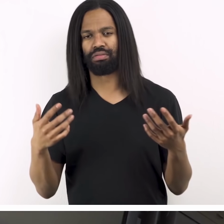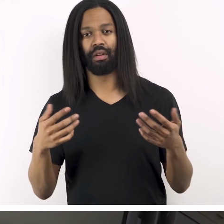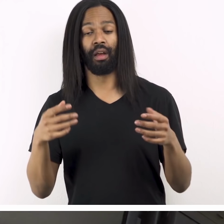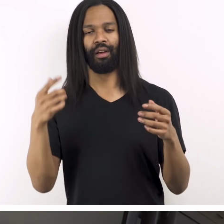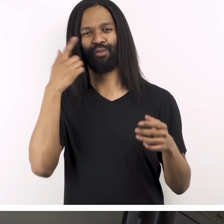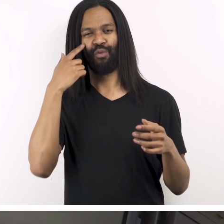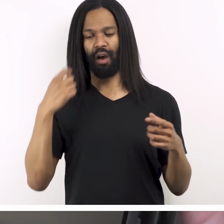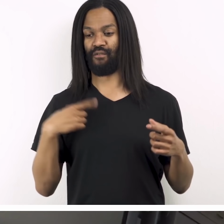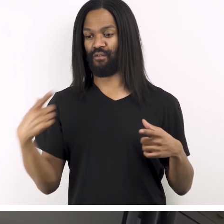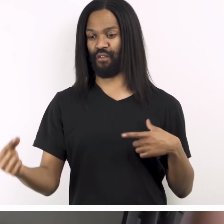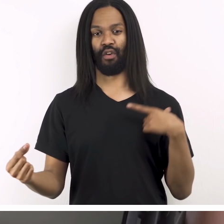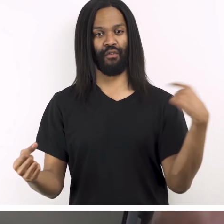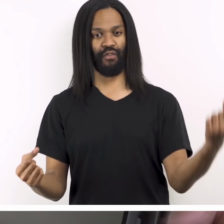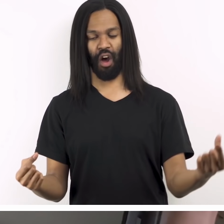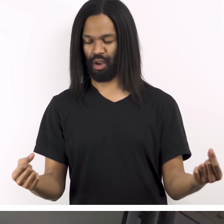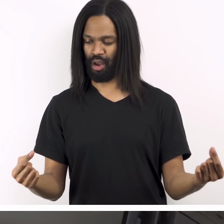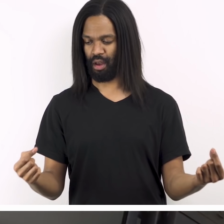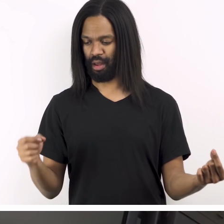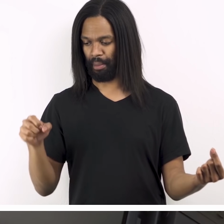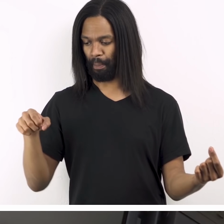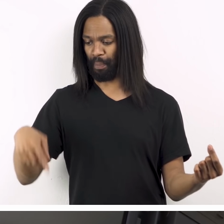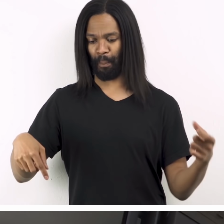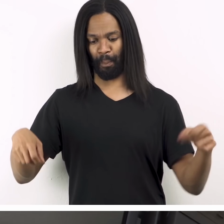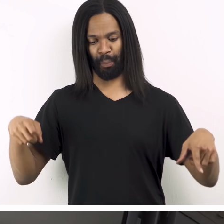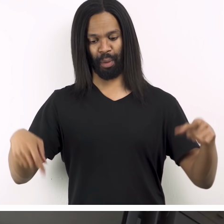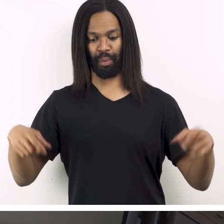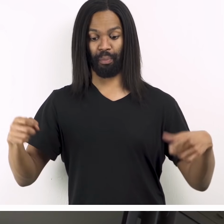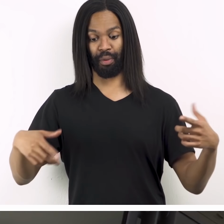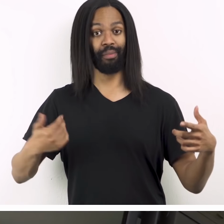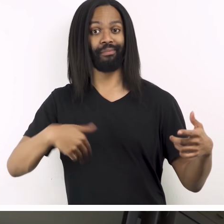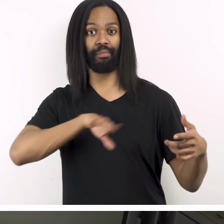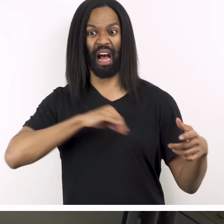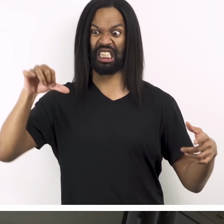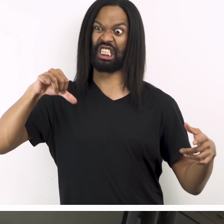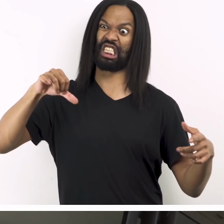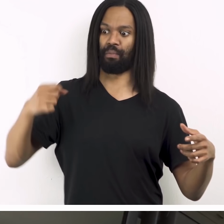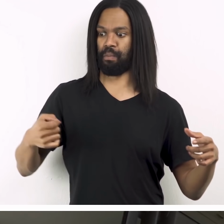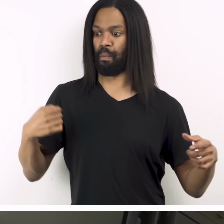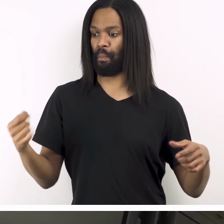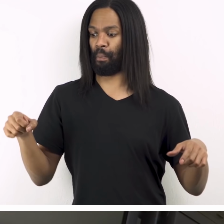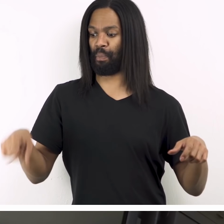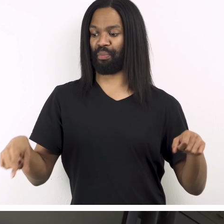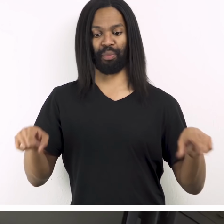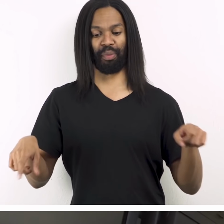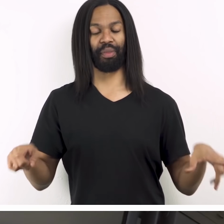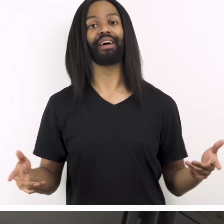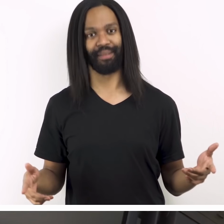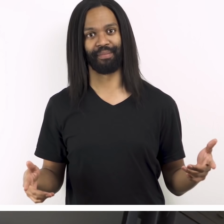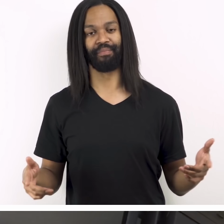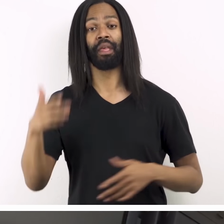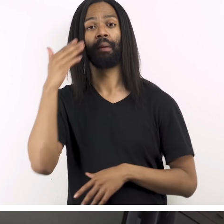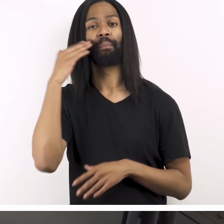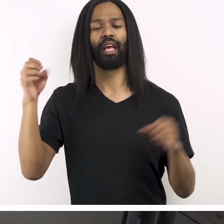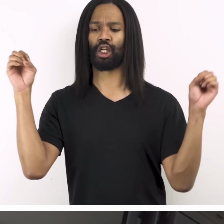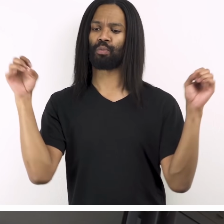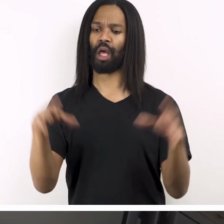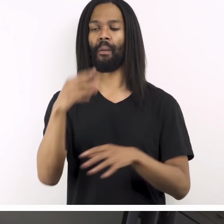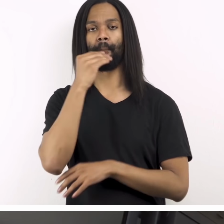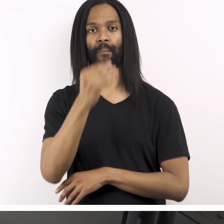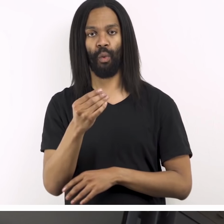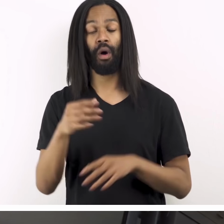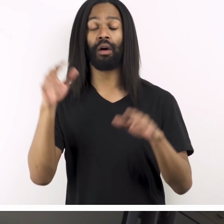il s'accommode, il transpire de ses feuilles, vous verrez, il y aura plein de gouttes qui vont goûter de ses feuilles. C'est comme ça qu'il se débarrasse des excès. Si vous lui donnez une bonne exposition et